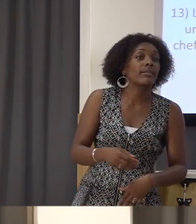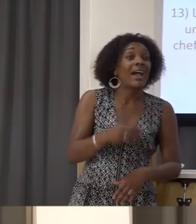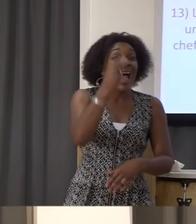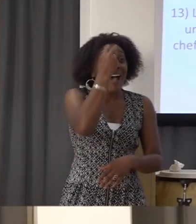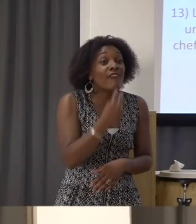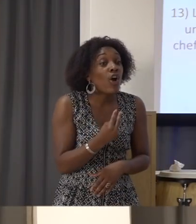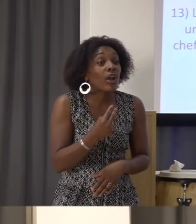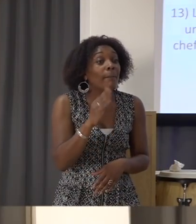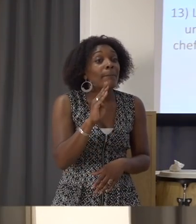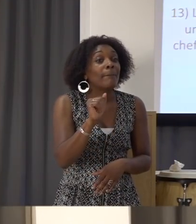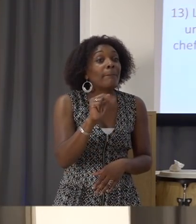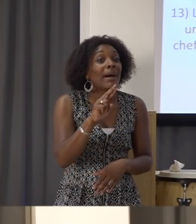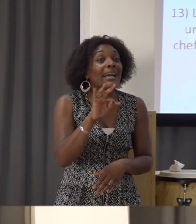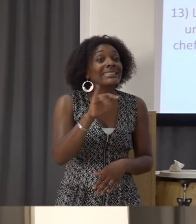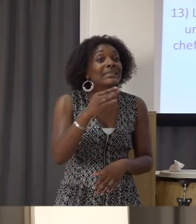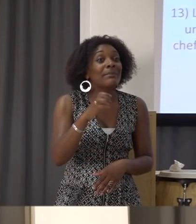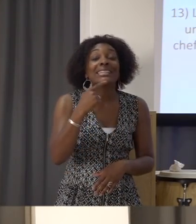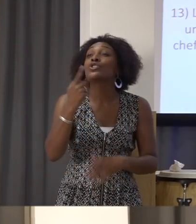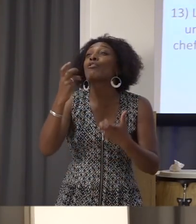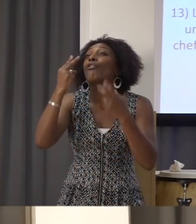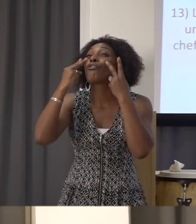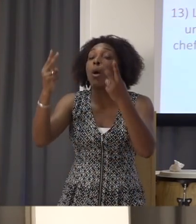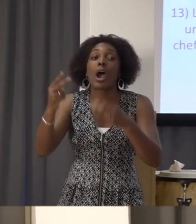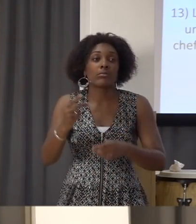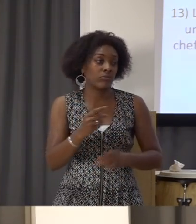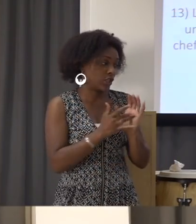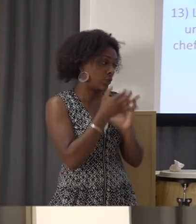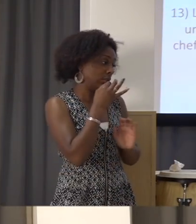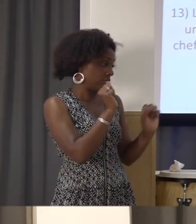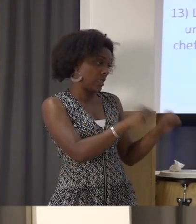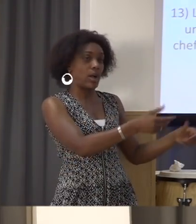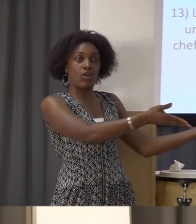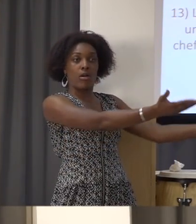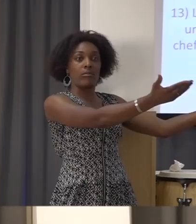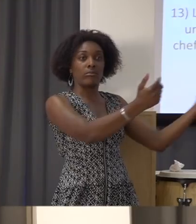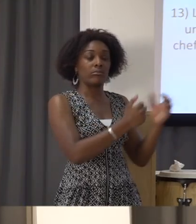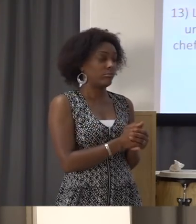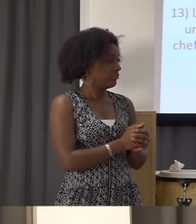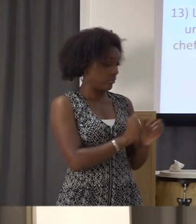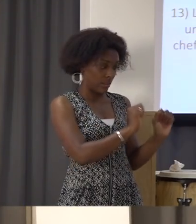veux voir. » Et qu'est-ce que le Seigneur dit? « Qu'il en soit ainsi pour toi. »